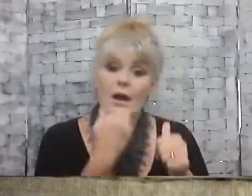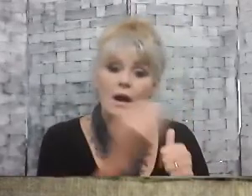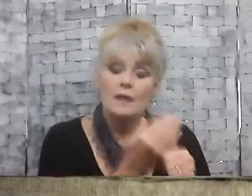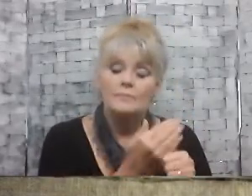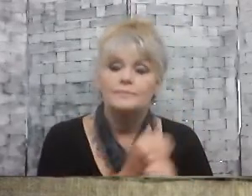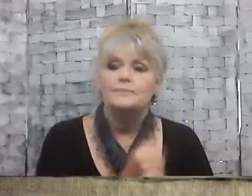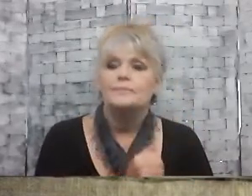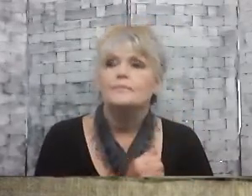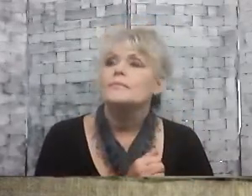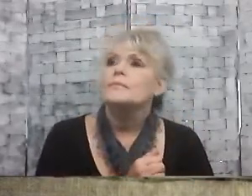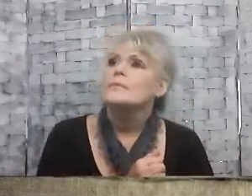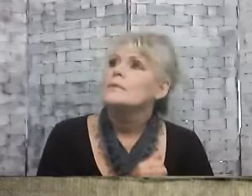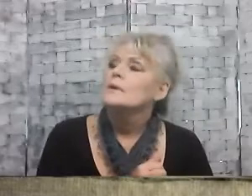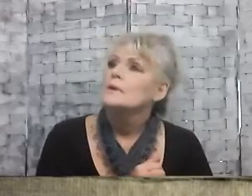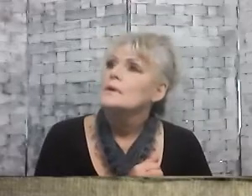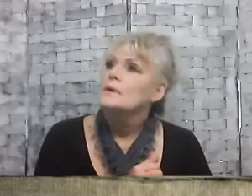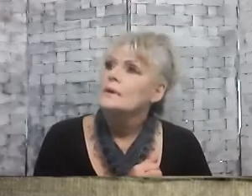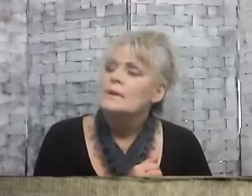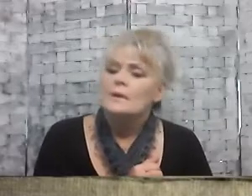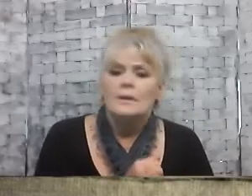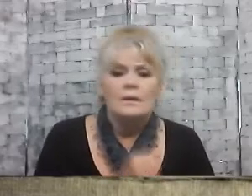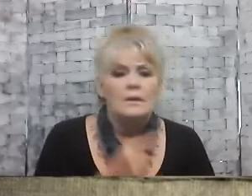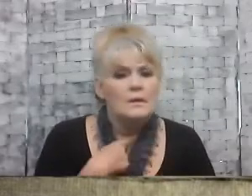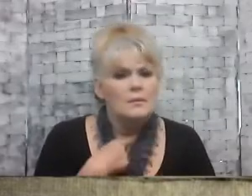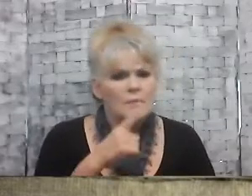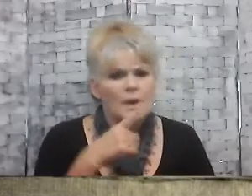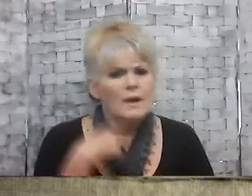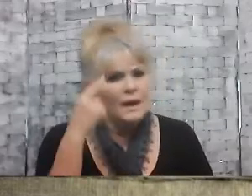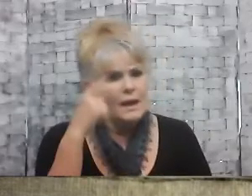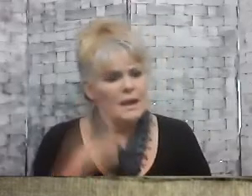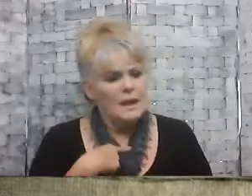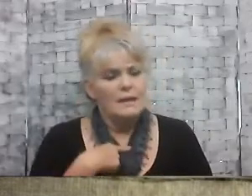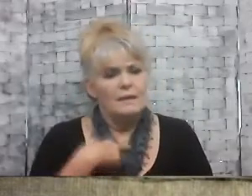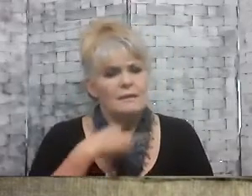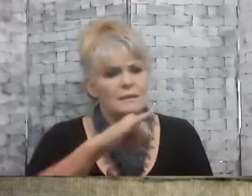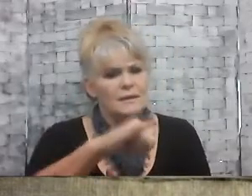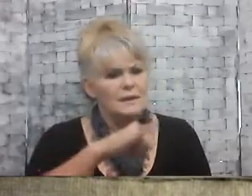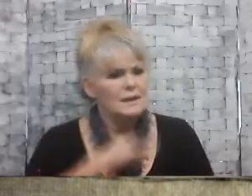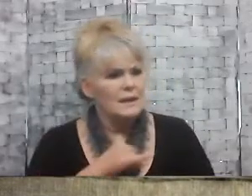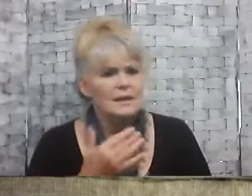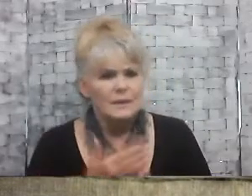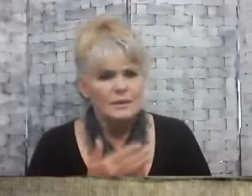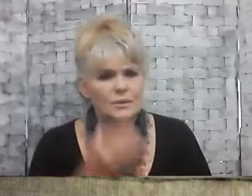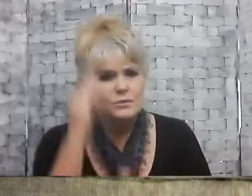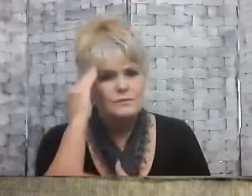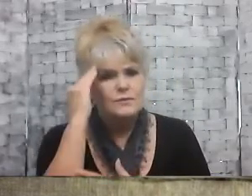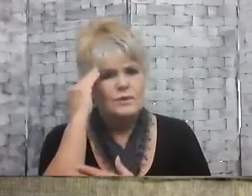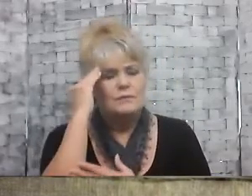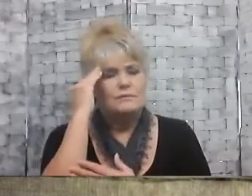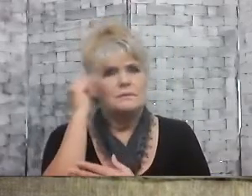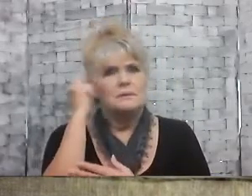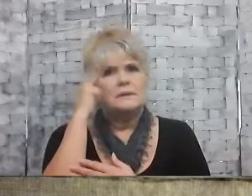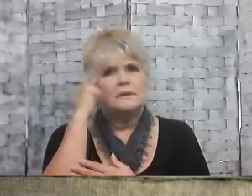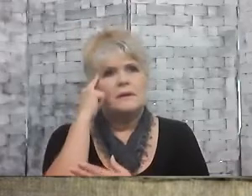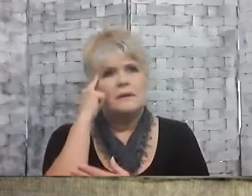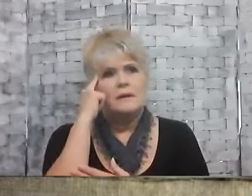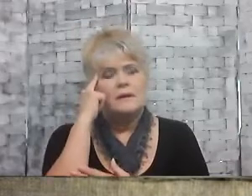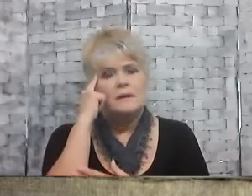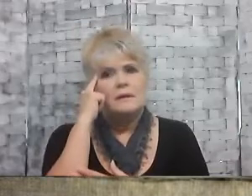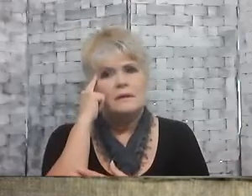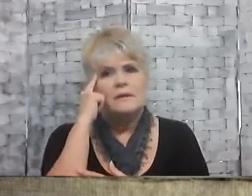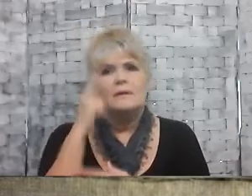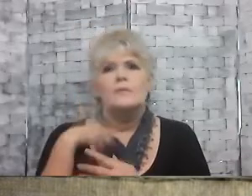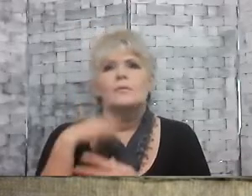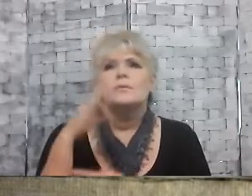meer net vooropgestelde idees nie, hulle vraag nou maar eerder. Ek en jy het vooropgestelde idees. Ek denk meeste van ons, as